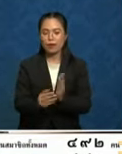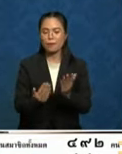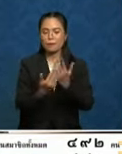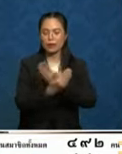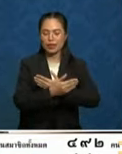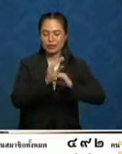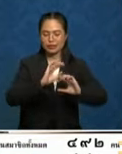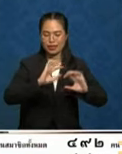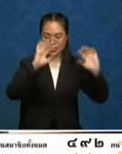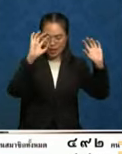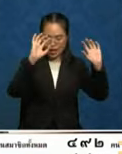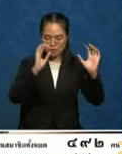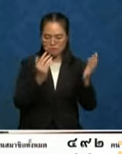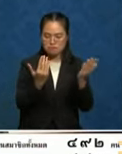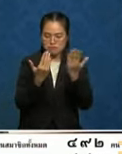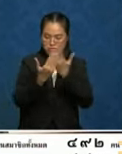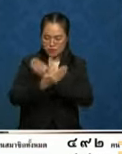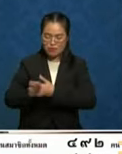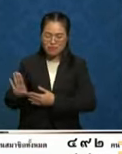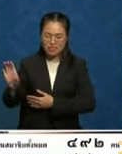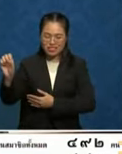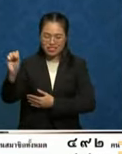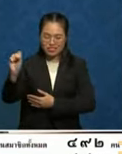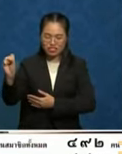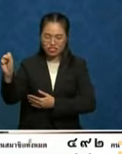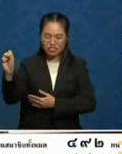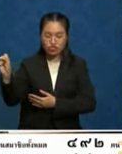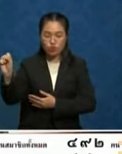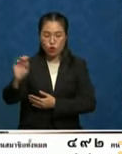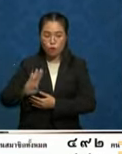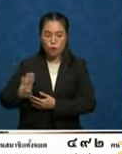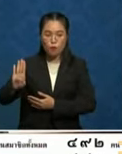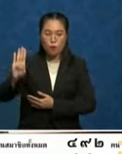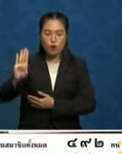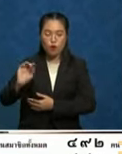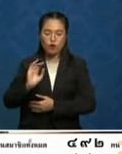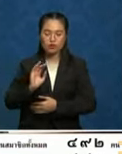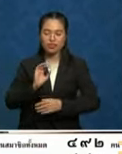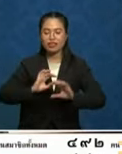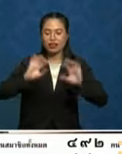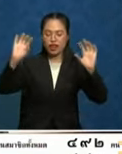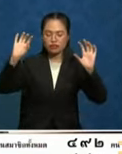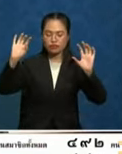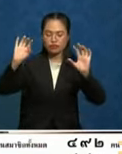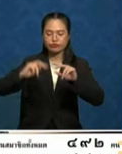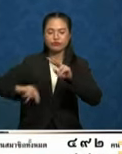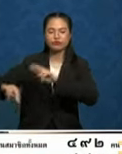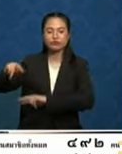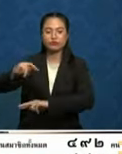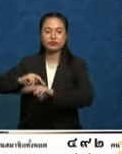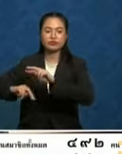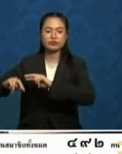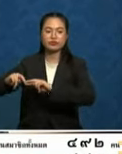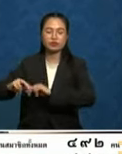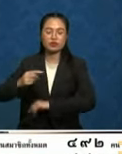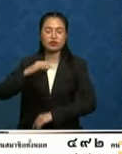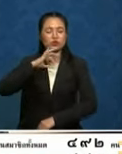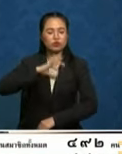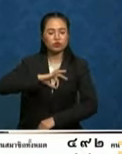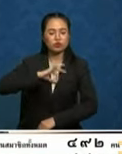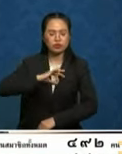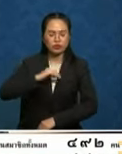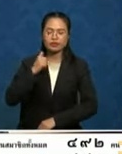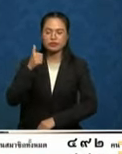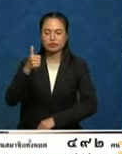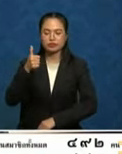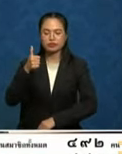ราชการเป็นสถาบันการศึกษาภายใต้การกำกับของรัฐซึ่งผมเห็นว่าเป็นเรื่องที่ดีครับเนื่อง